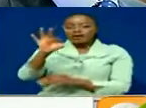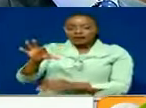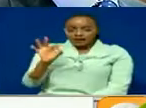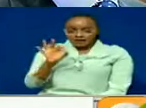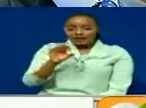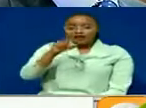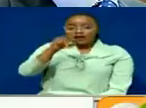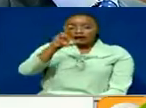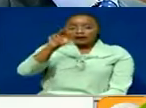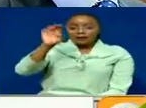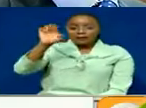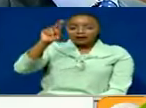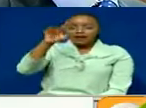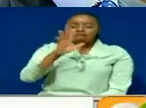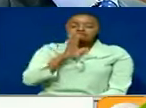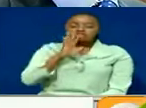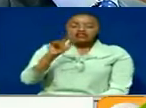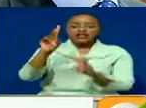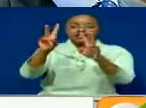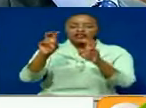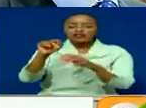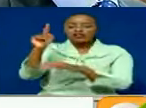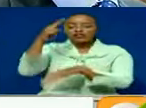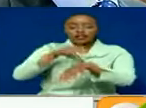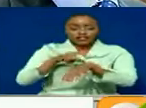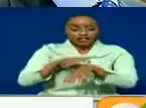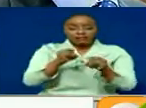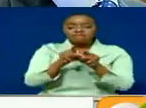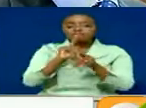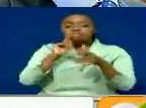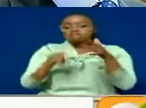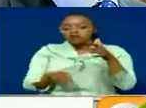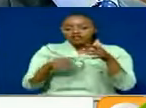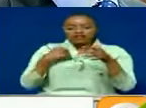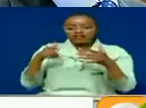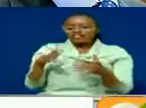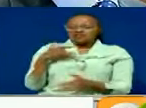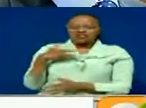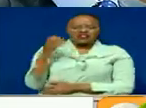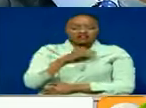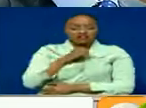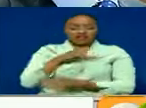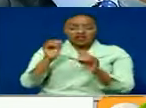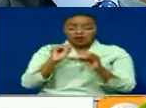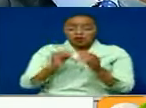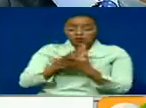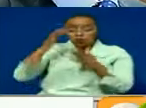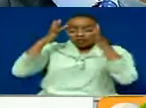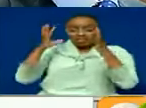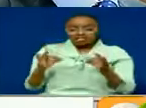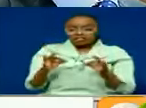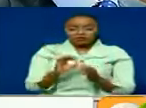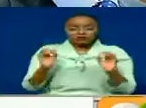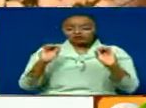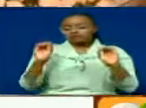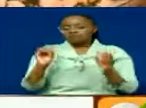Prengei. Naibu rais William Ruto akizungumzia swala hilo kwa mara ya kwanza amesema kuwa hababaishwi na hatua hiyo. Stephen Leto na